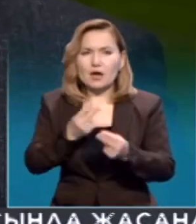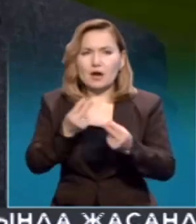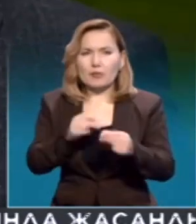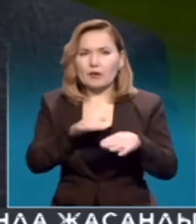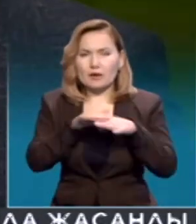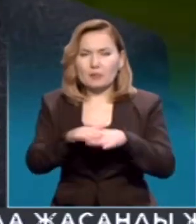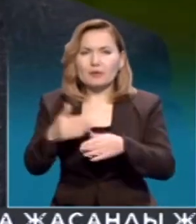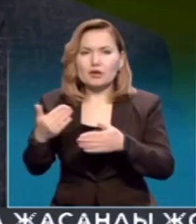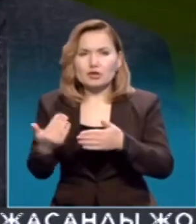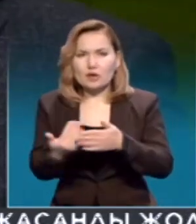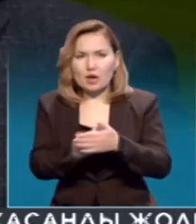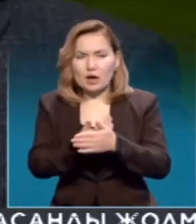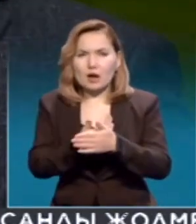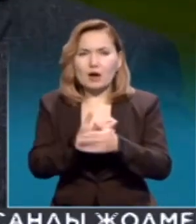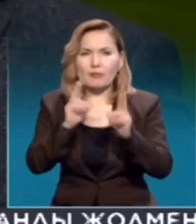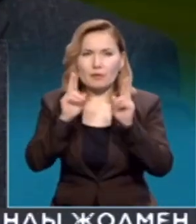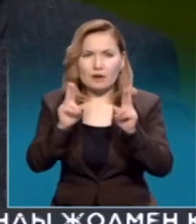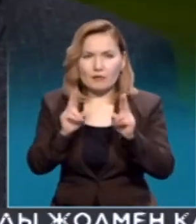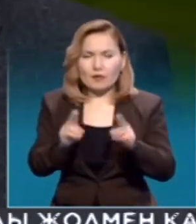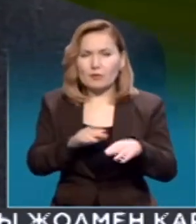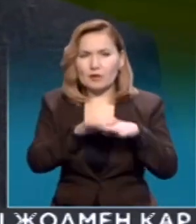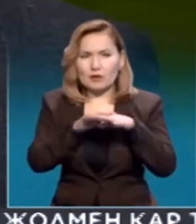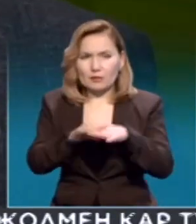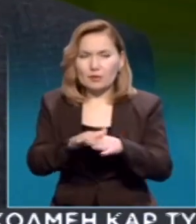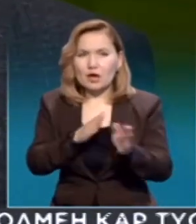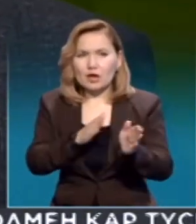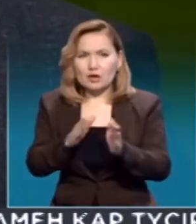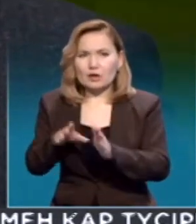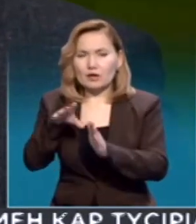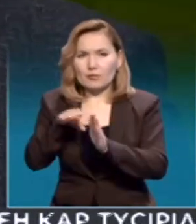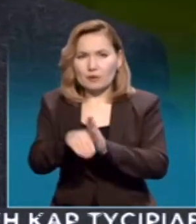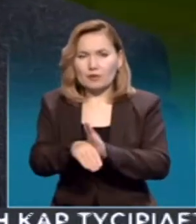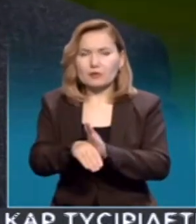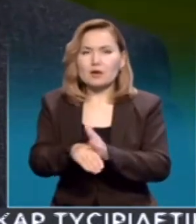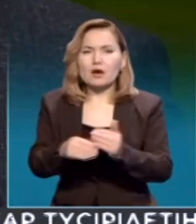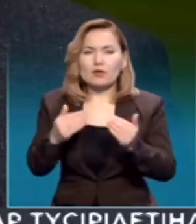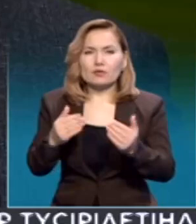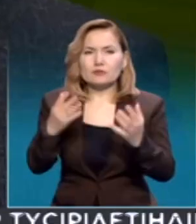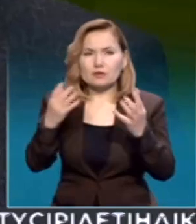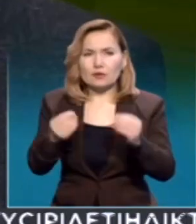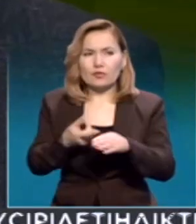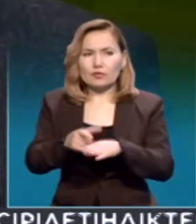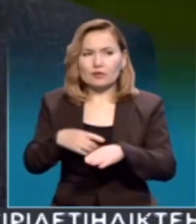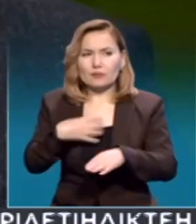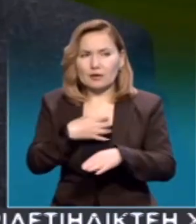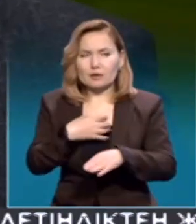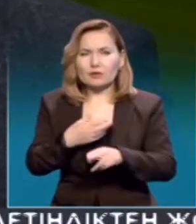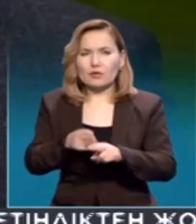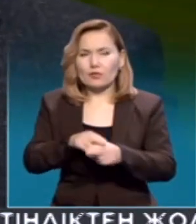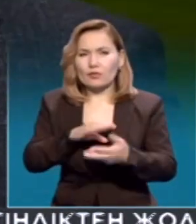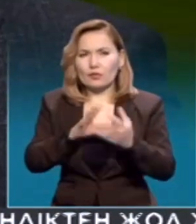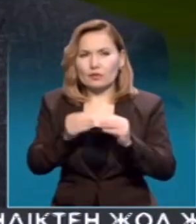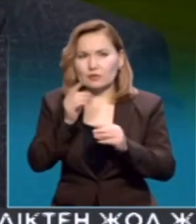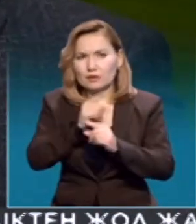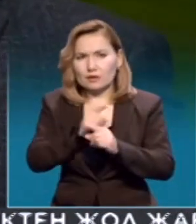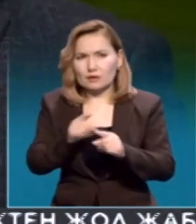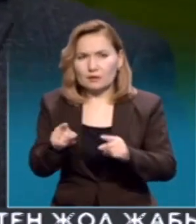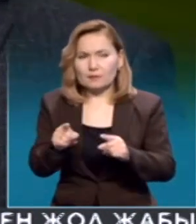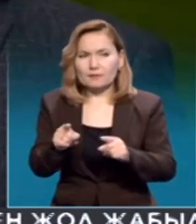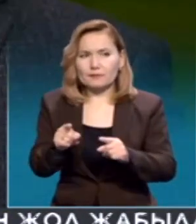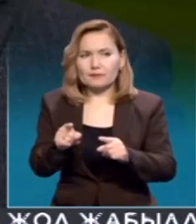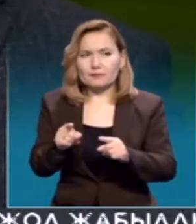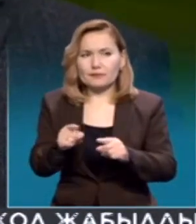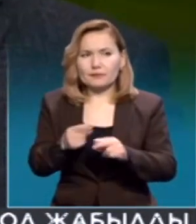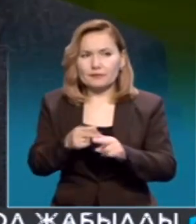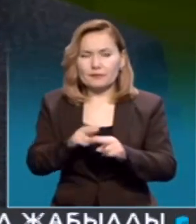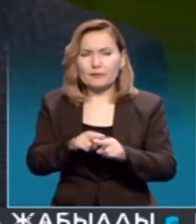субсидияның жаңа түрін, жаңа мынау жүйесін қарастыру қазіргі уақытта өтіп жатыр. Осы кезде